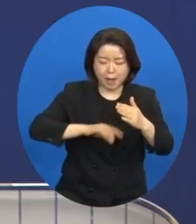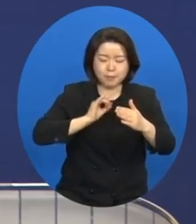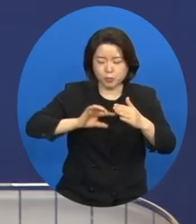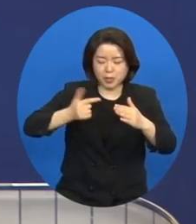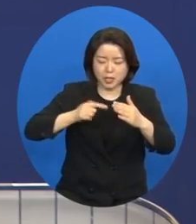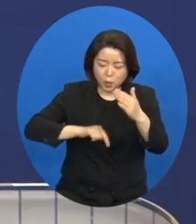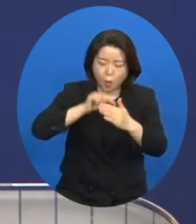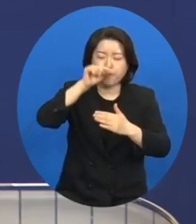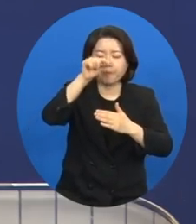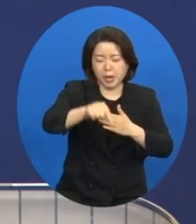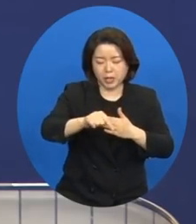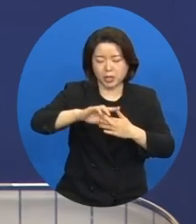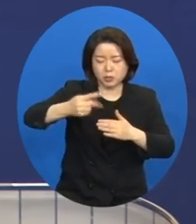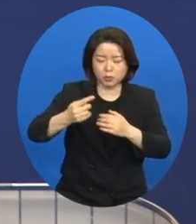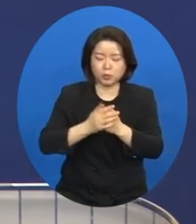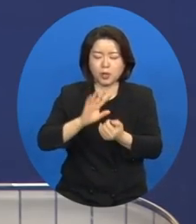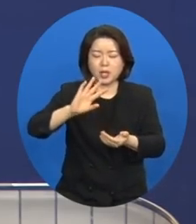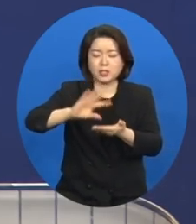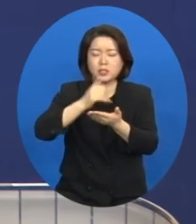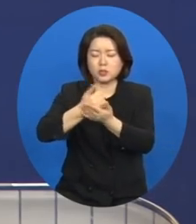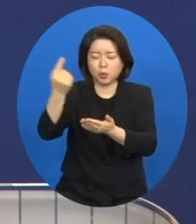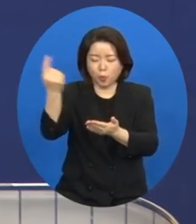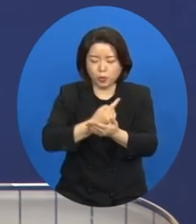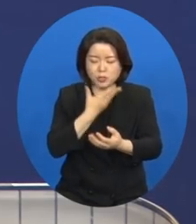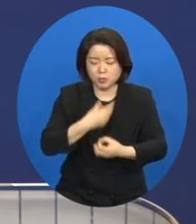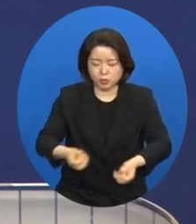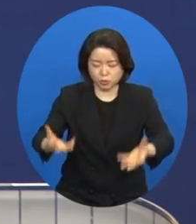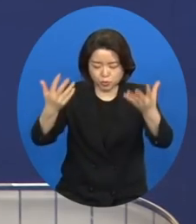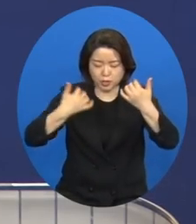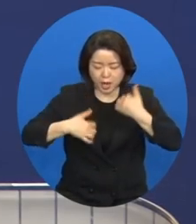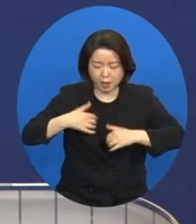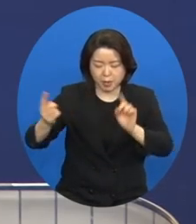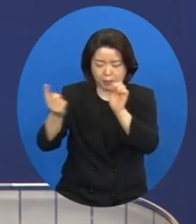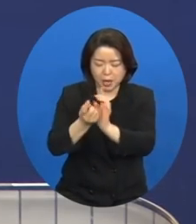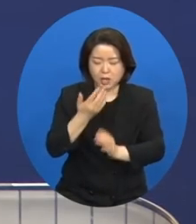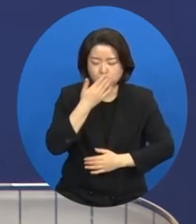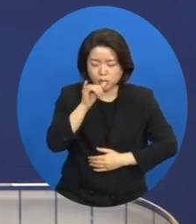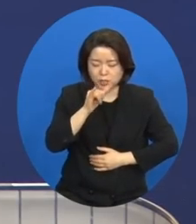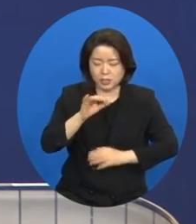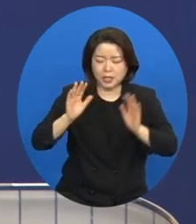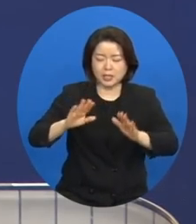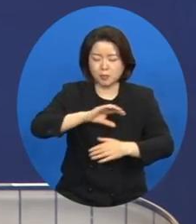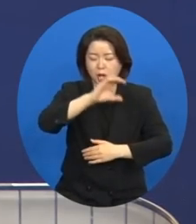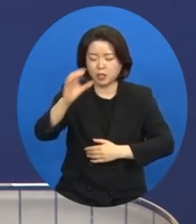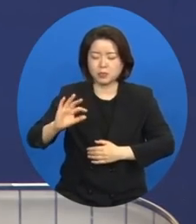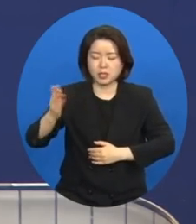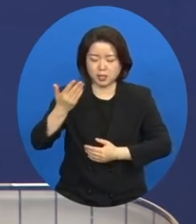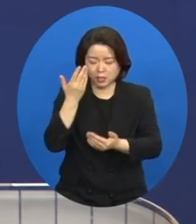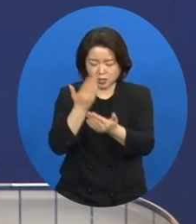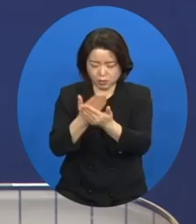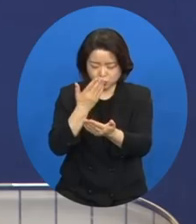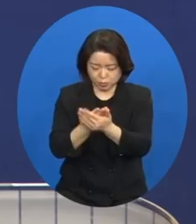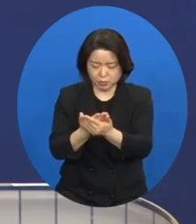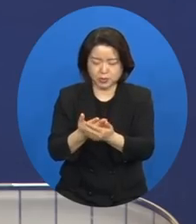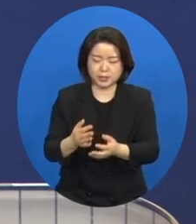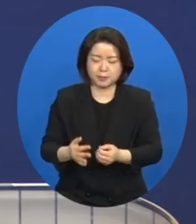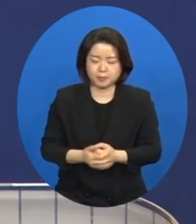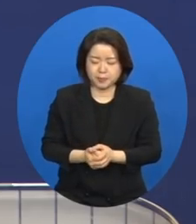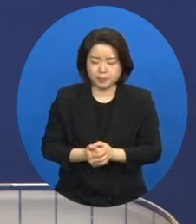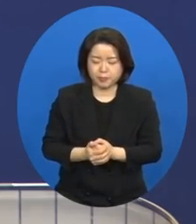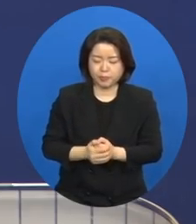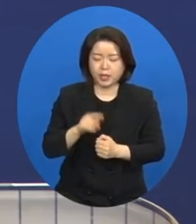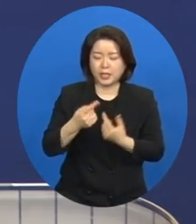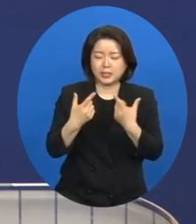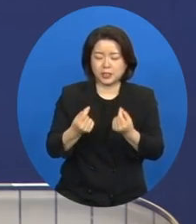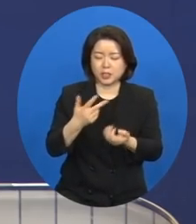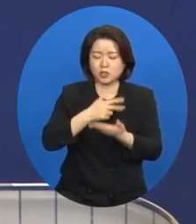교회 밖에서의 그리스도의 오심을 또한 축하하며 또한 맞이할 수 있는 이번 시즌이 될 수 있도록 인도하여 주시옵소서. 그렇게